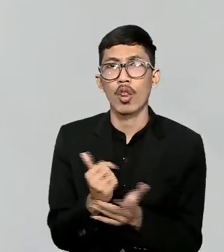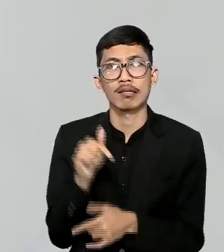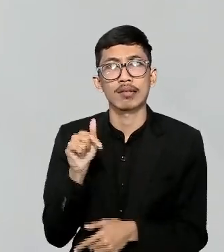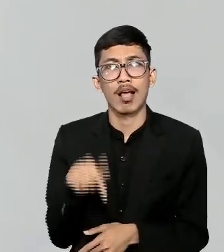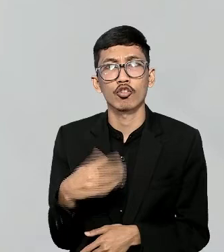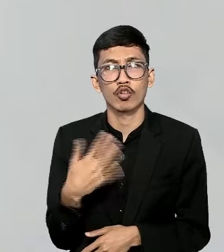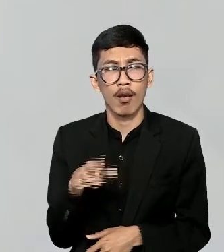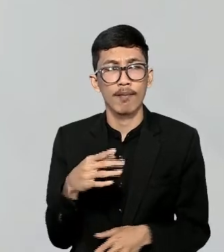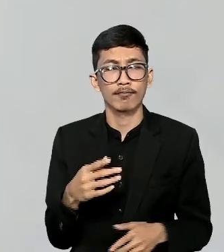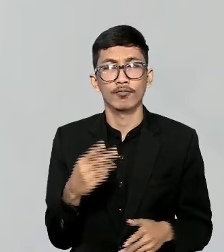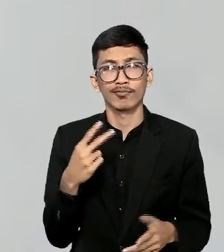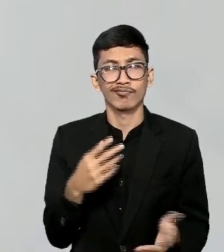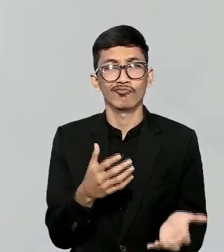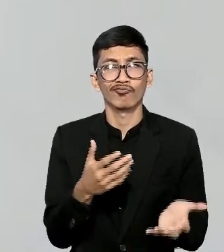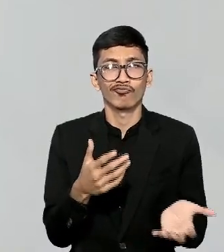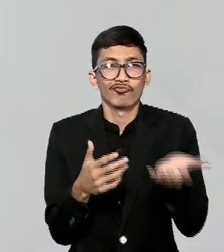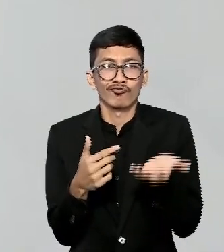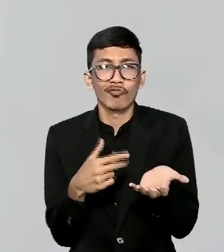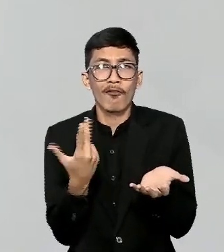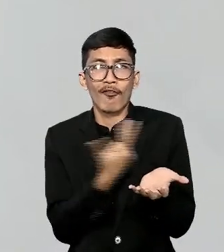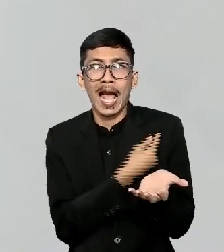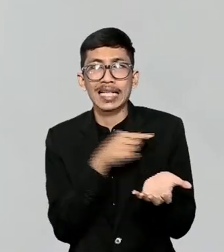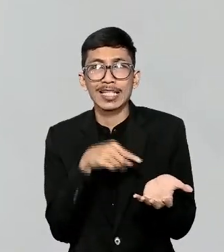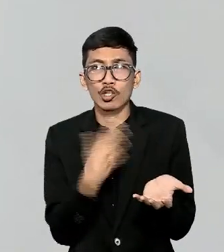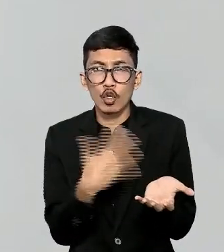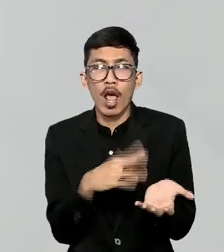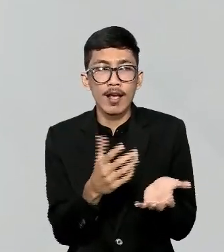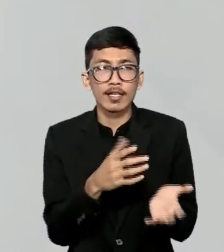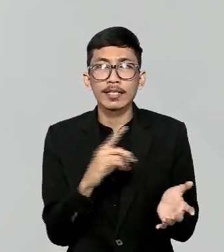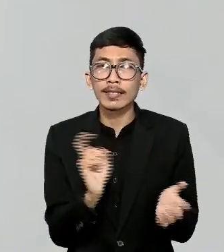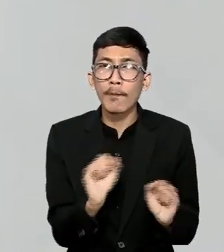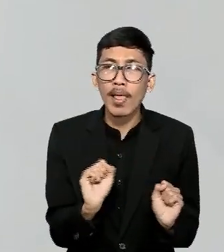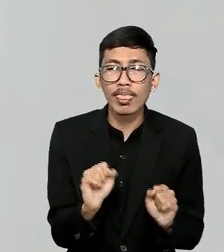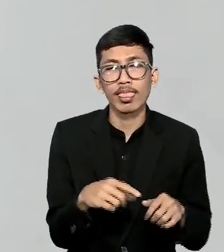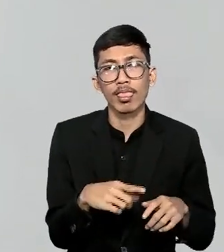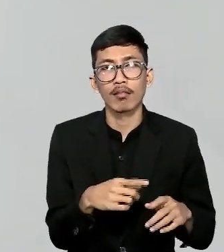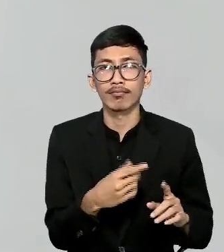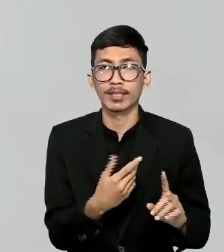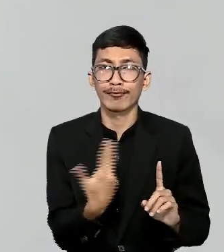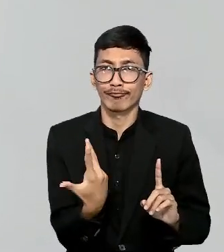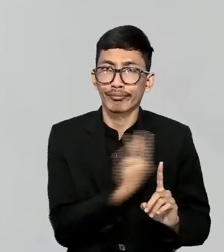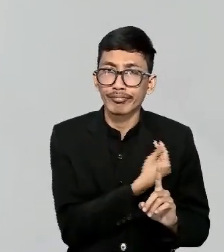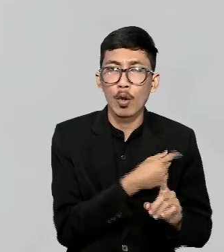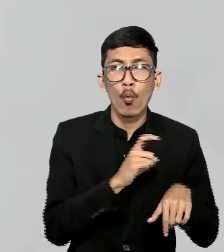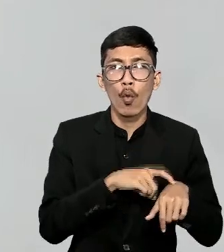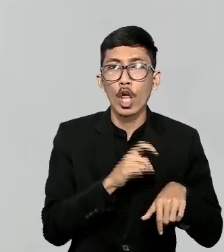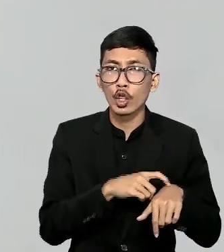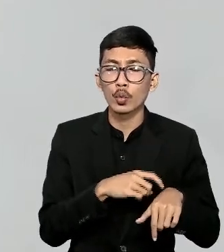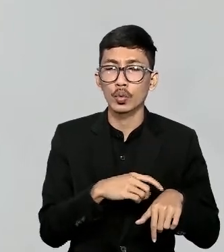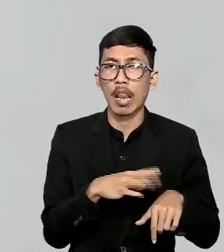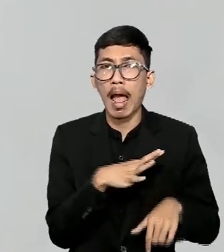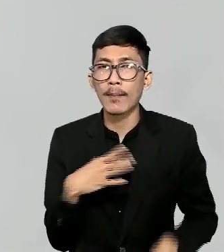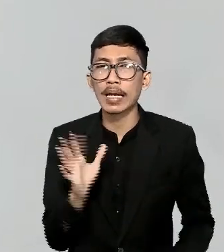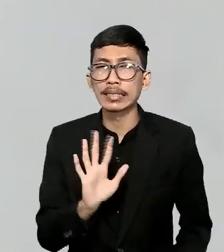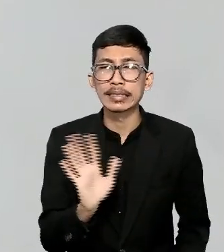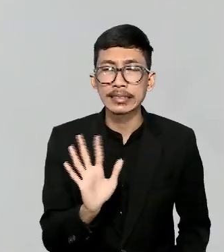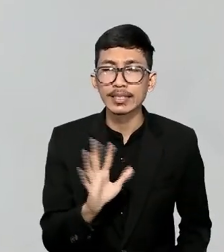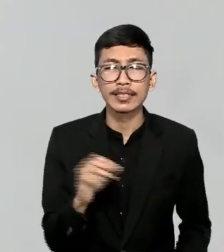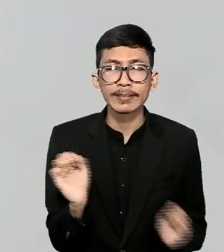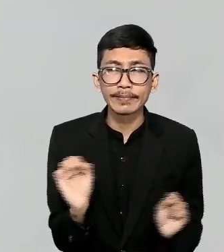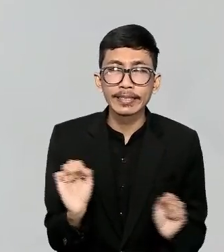depan mata tersedia vaksin synovate Cepatlah dari bahwa saya adalah kalau dapet kesempatan untuk divaksin segera divaksinasi